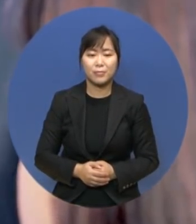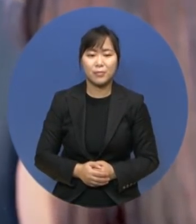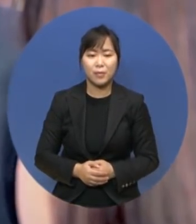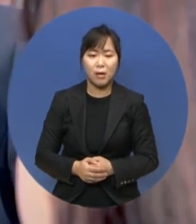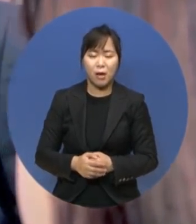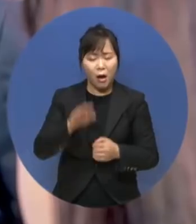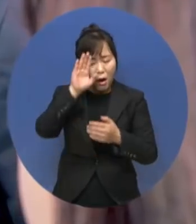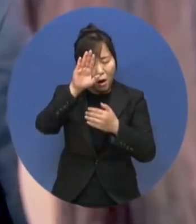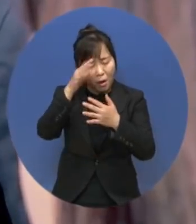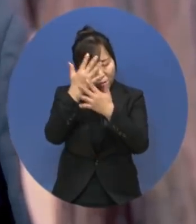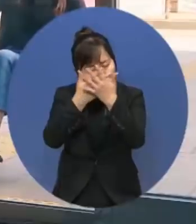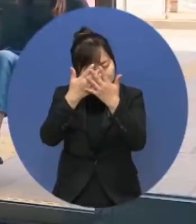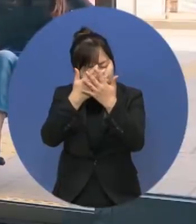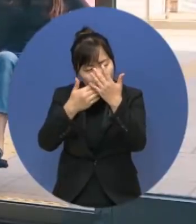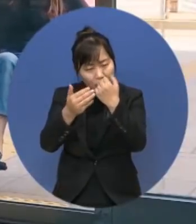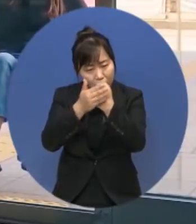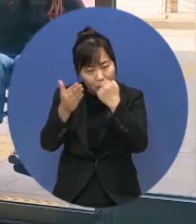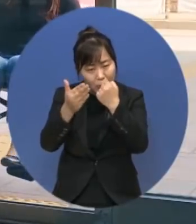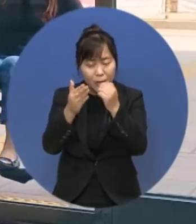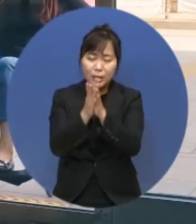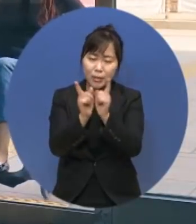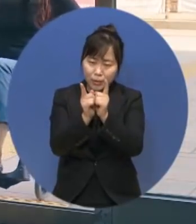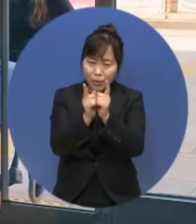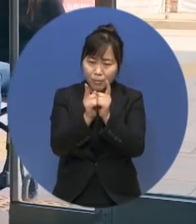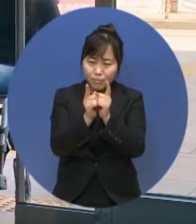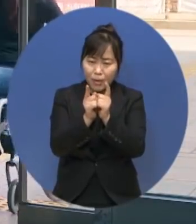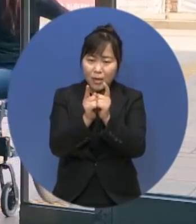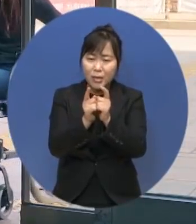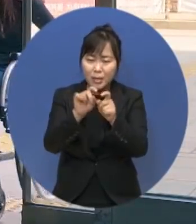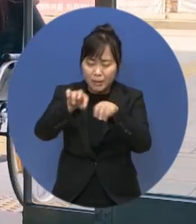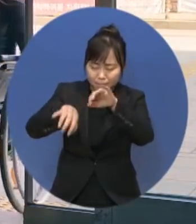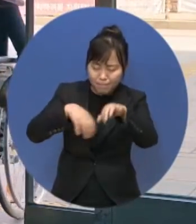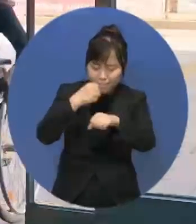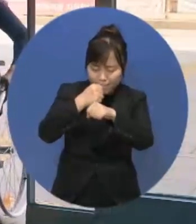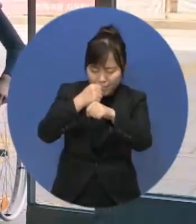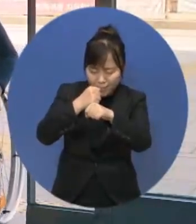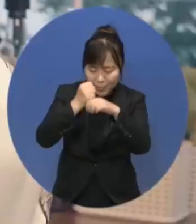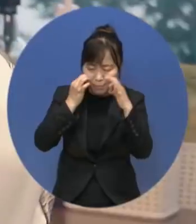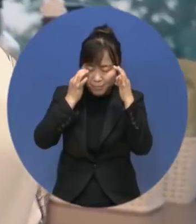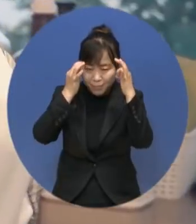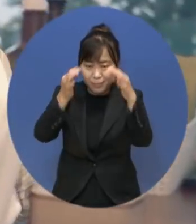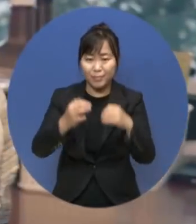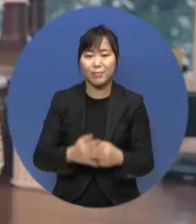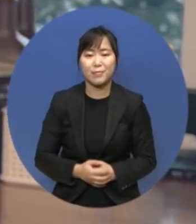보이지 않았기에 길을 만들며 왔습니다.